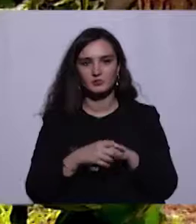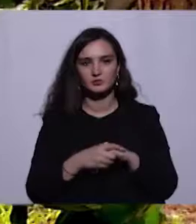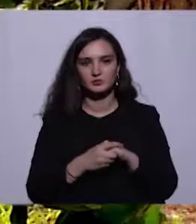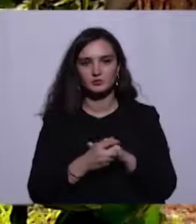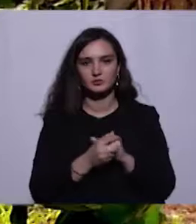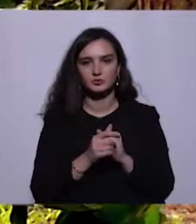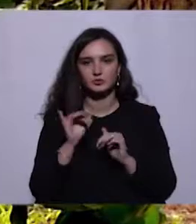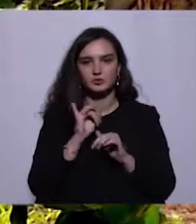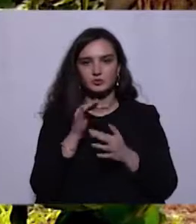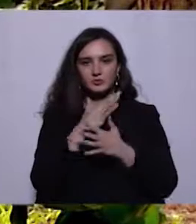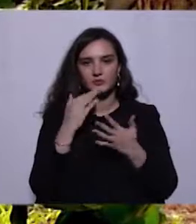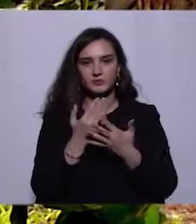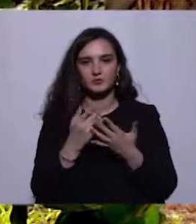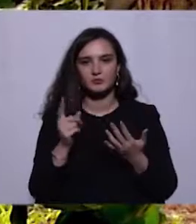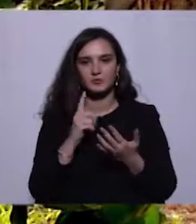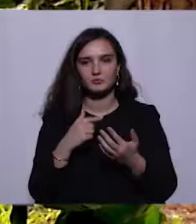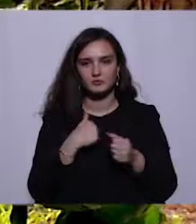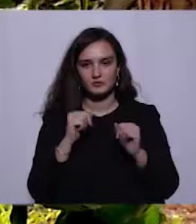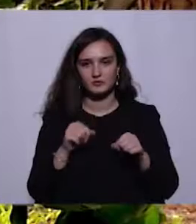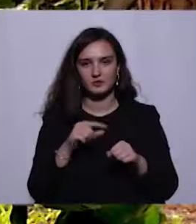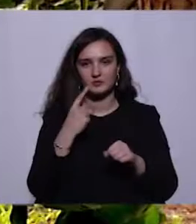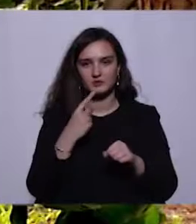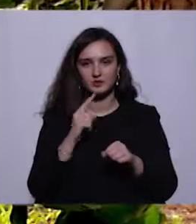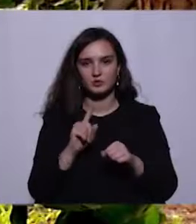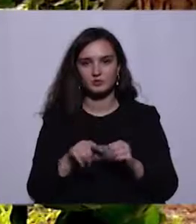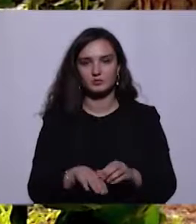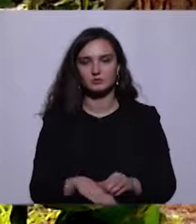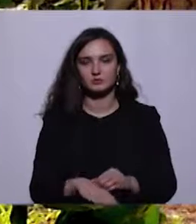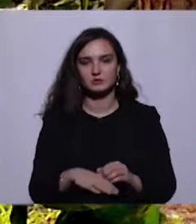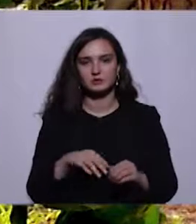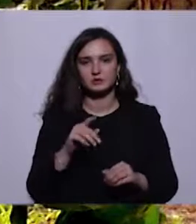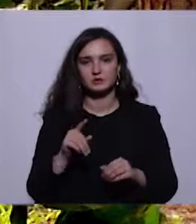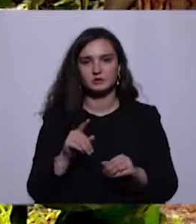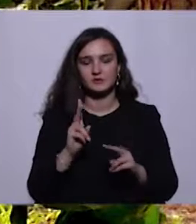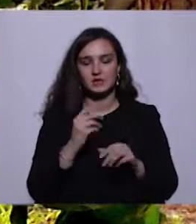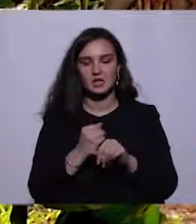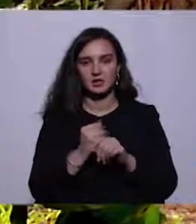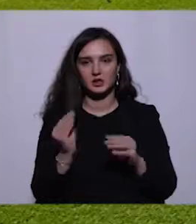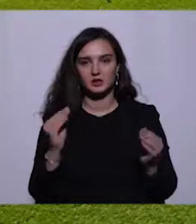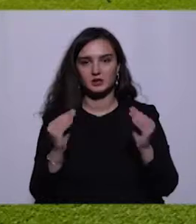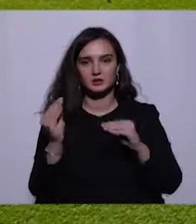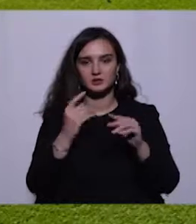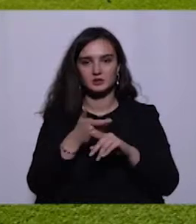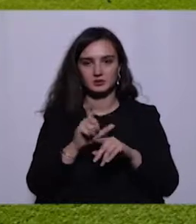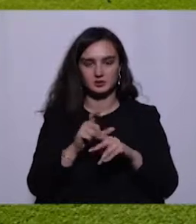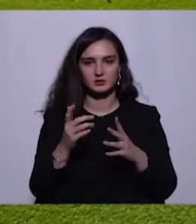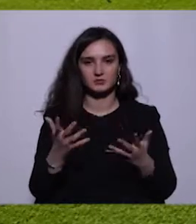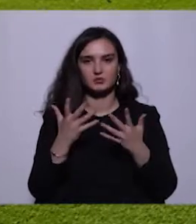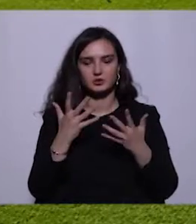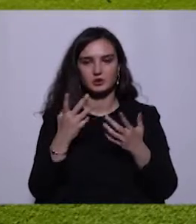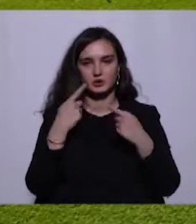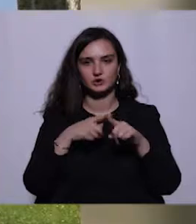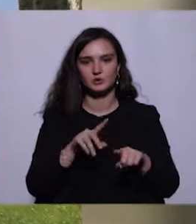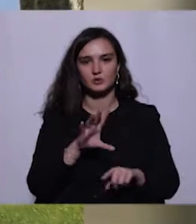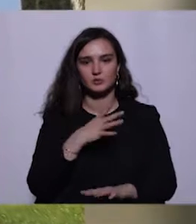აგებული. ისტორიები ბევრია, მაგრამ ჩვენ შეგვიძლია ვთქვათ, რომ ის, ვინც ეს ააგო, საკმაოდ გამჭრიახე